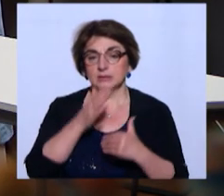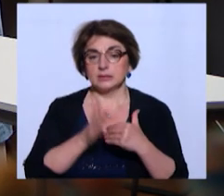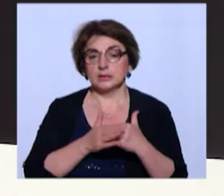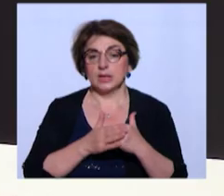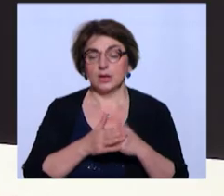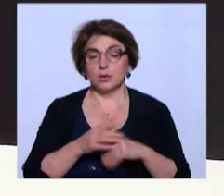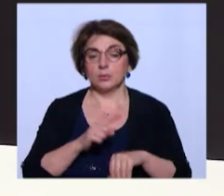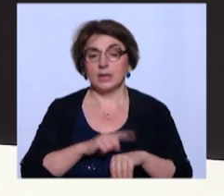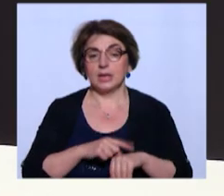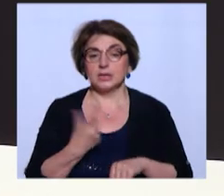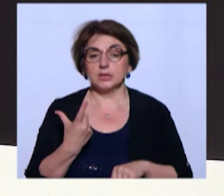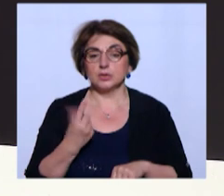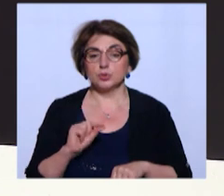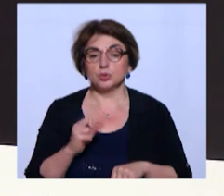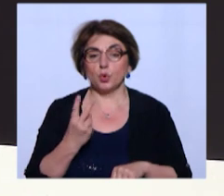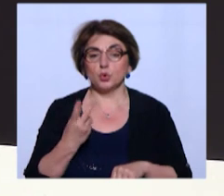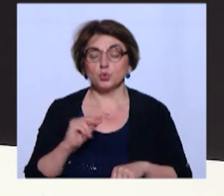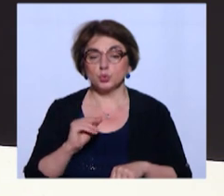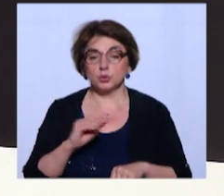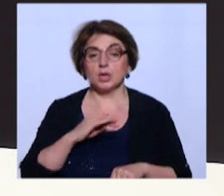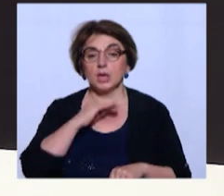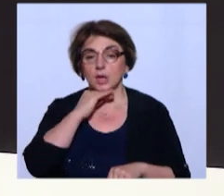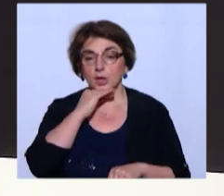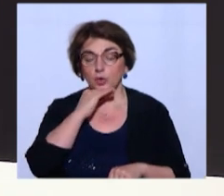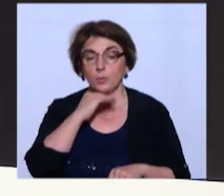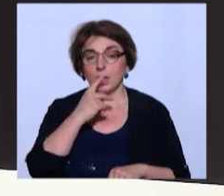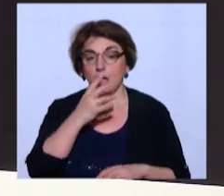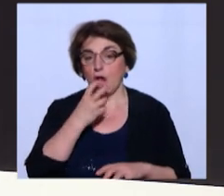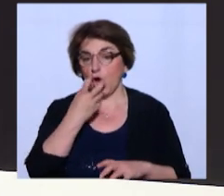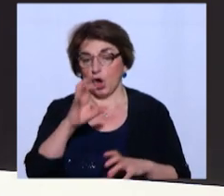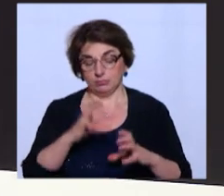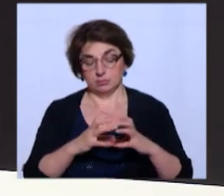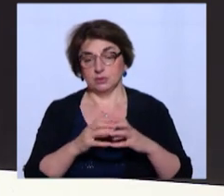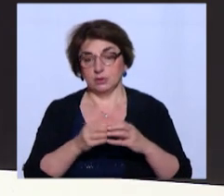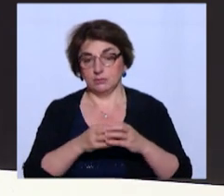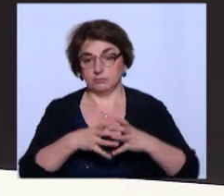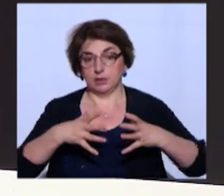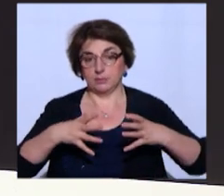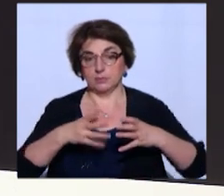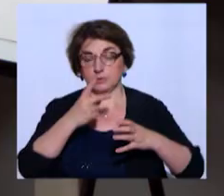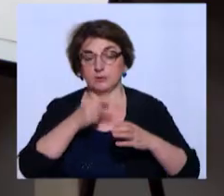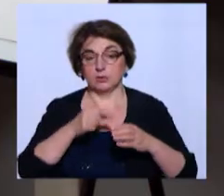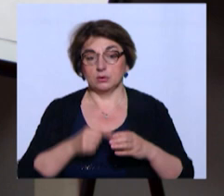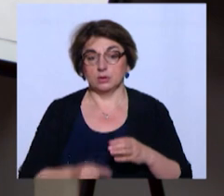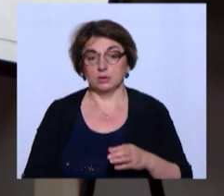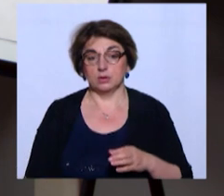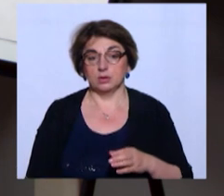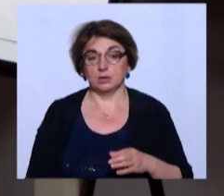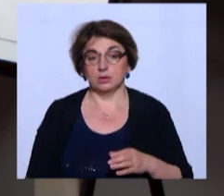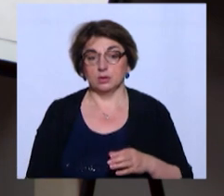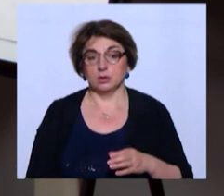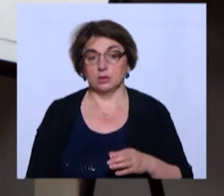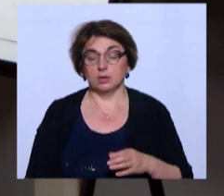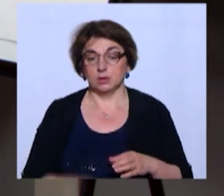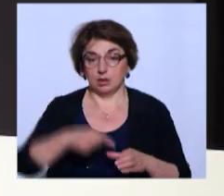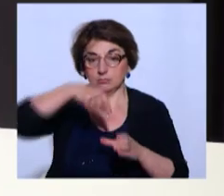დაახლოებით წუთნახევარი, ორი წუთის შემდეგ უკვე ეს დრო საკმარისია სრულად იმისთვის, რომ მეტალი გაფართოვდეს და თქვენ ნახავთ, რომ ის უკვე